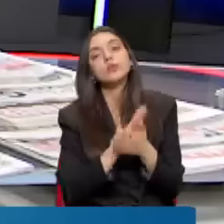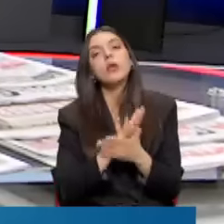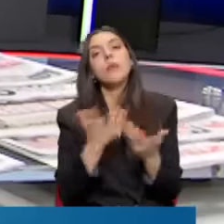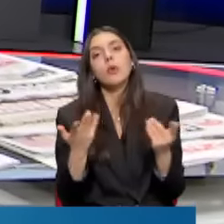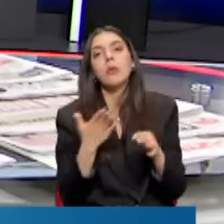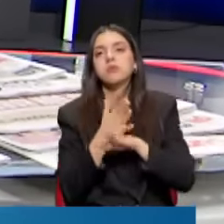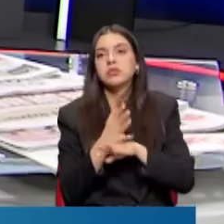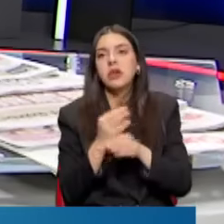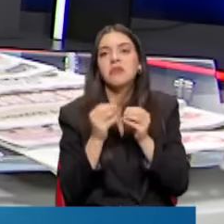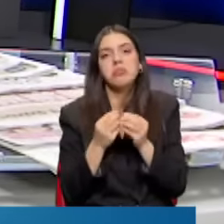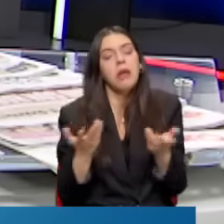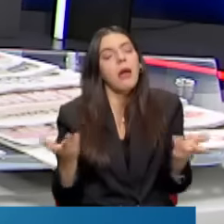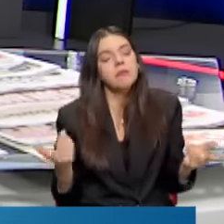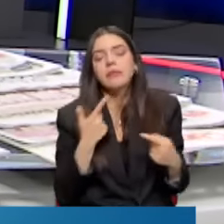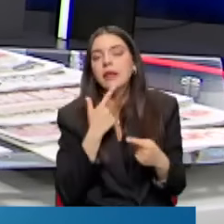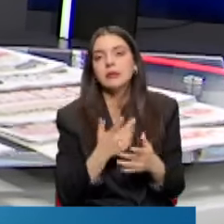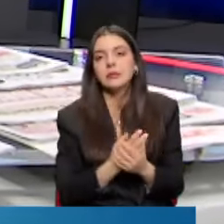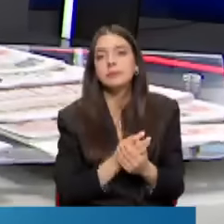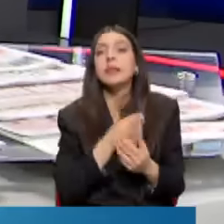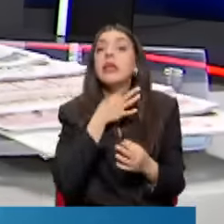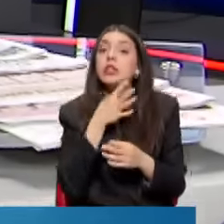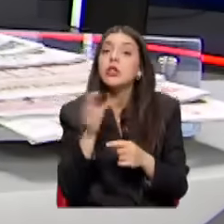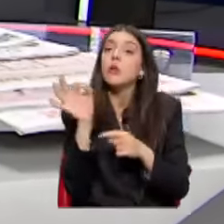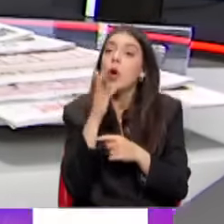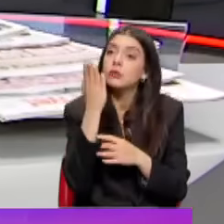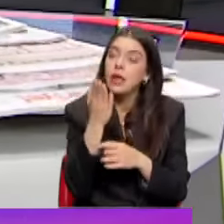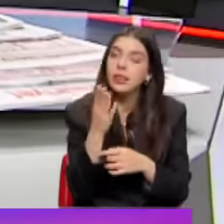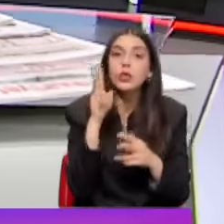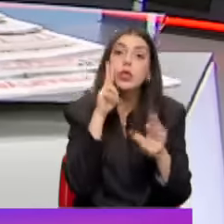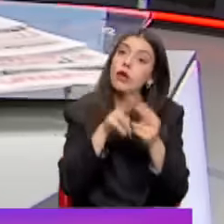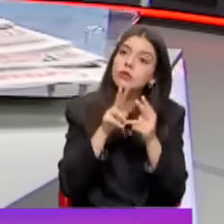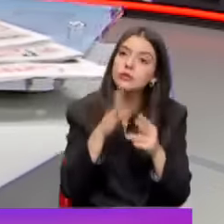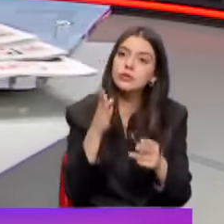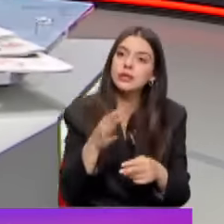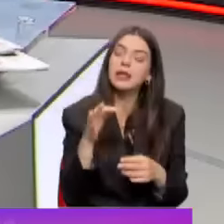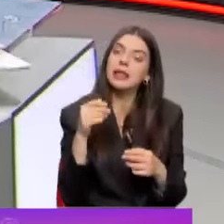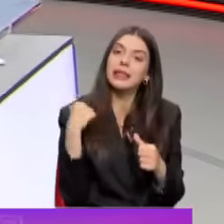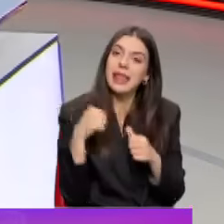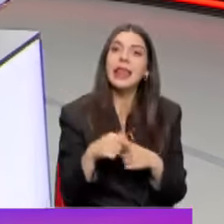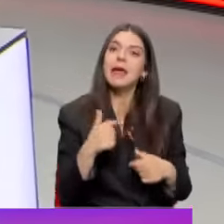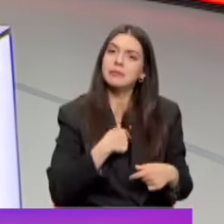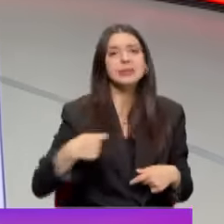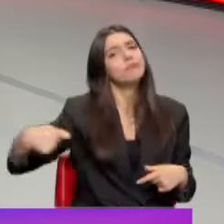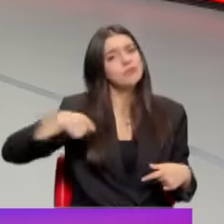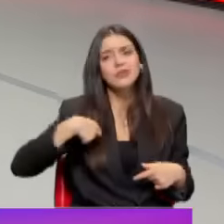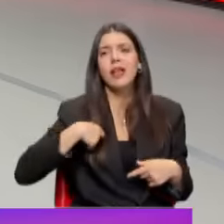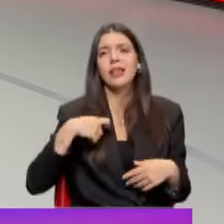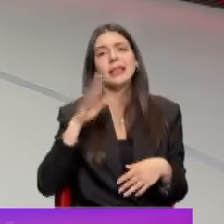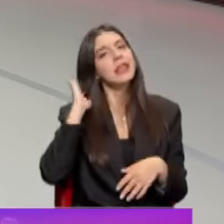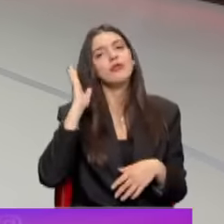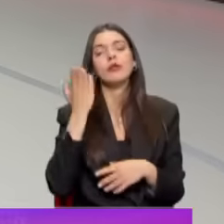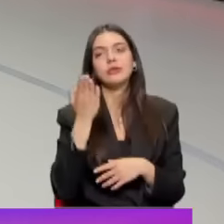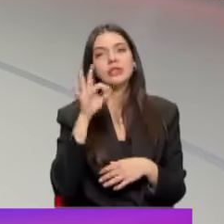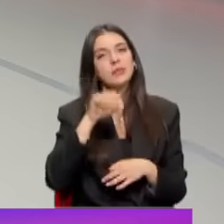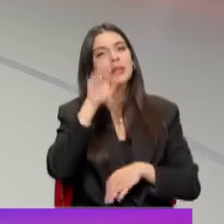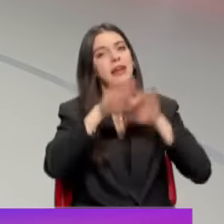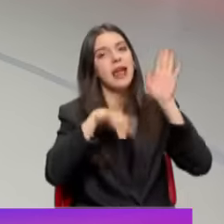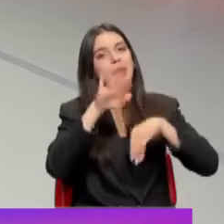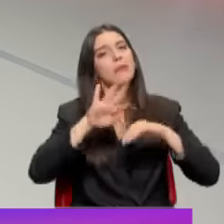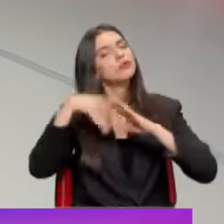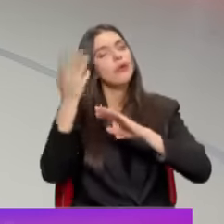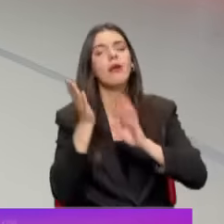Doğru söylüyorsun Teşekkür ederim Ozan günd doğdu görüşürüz yine bizi bıçakladın gidiyorsun Ozan günd doğdu Şimdi reklam